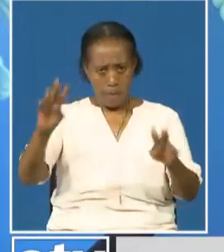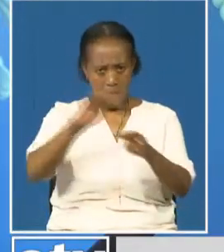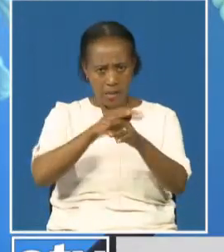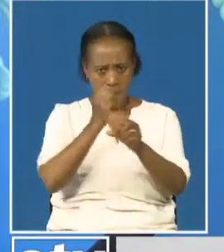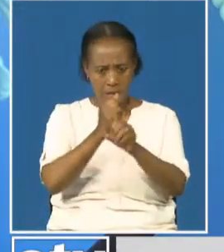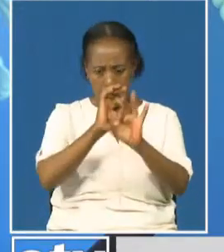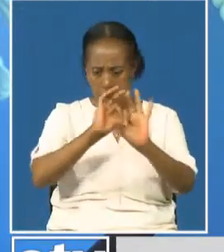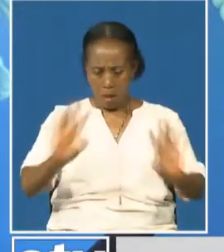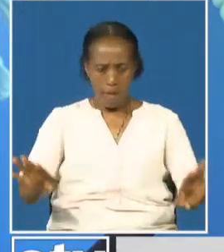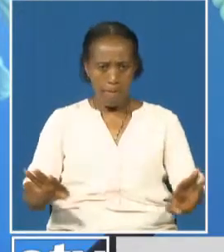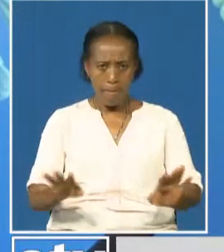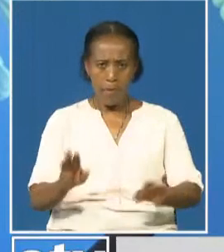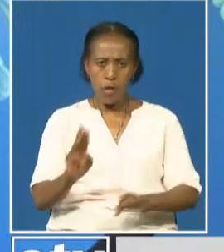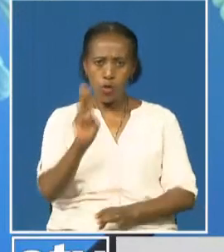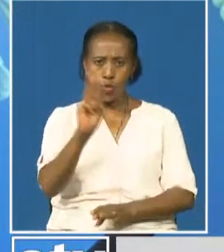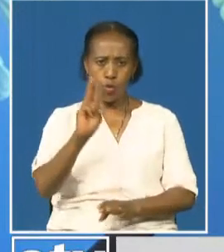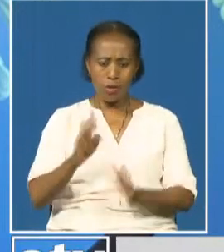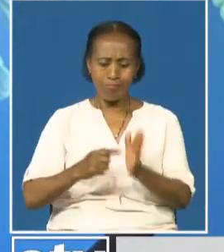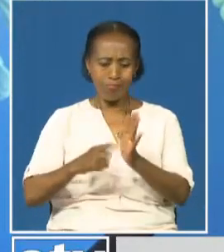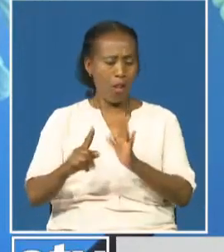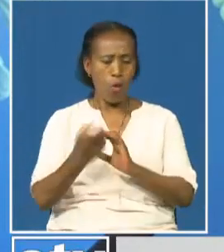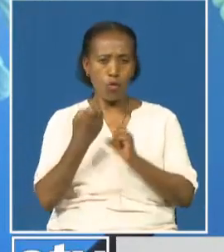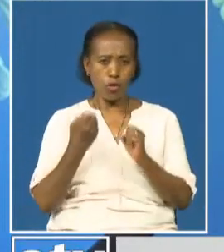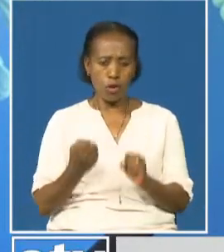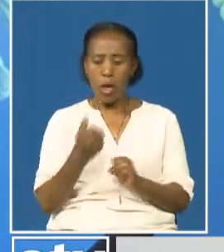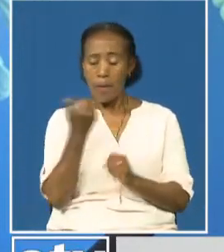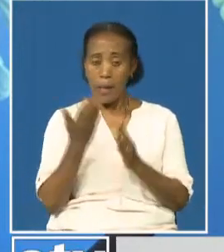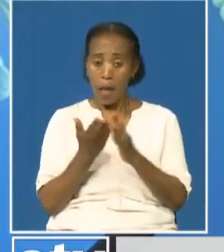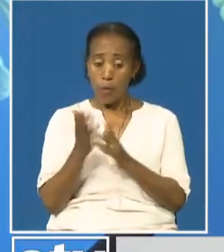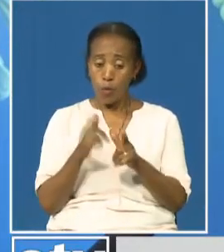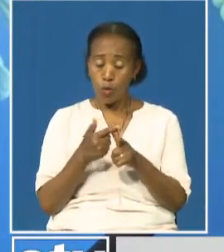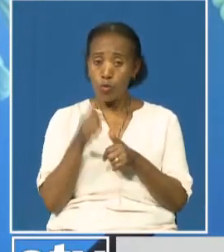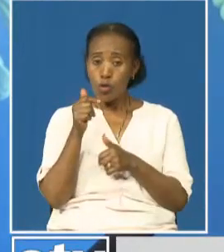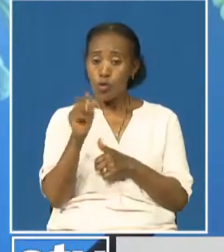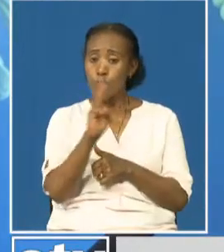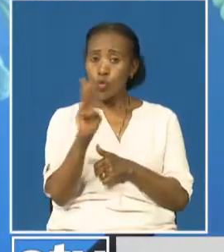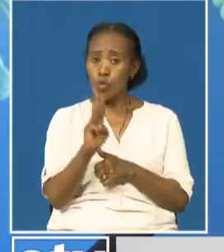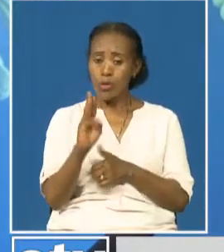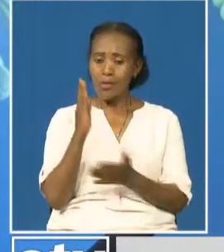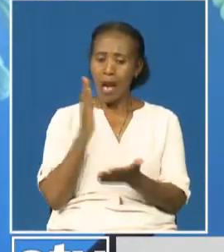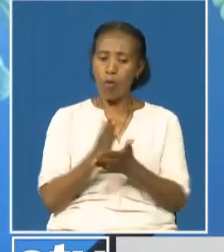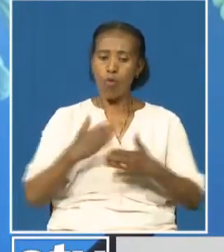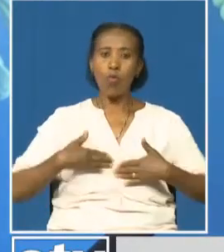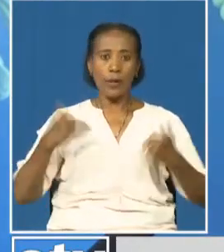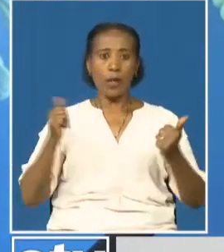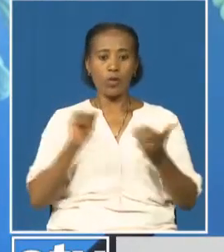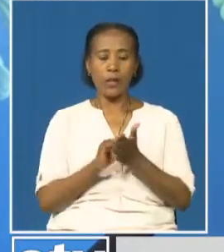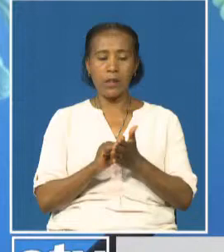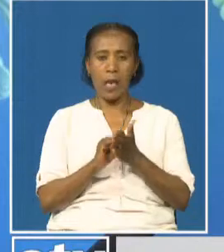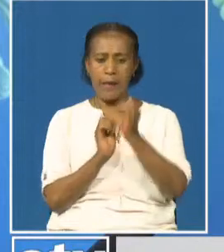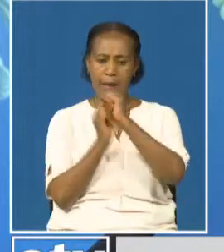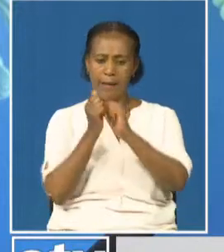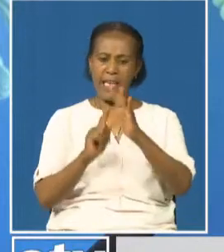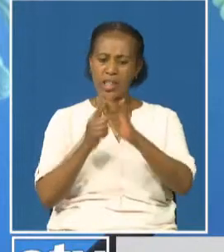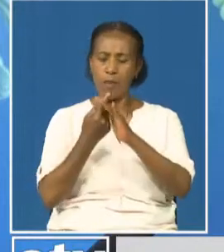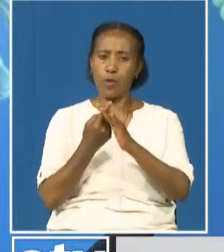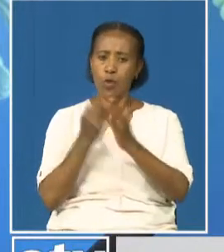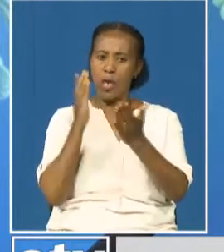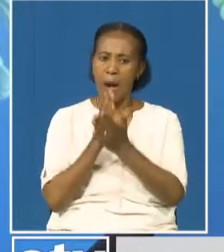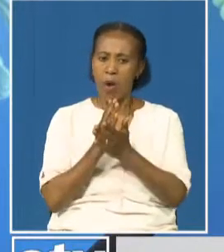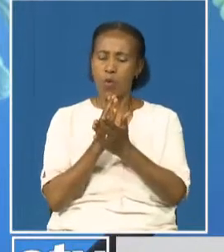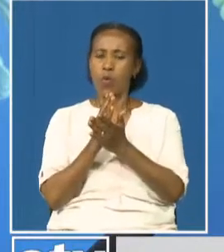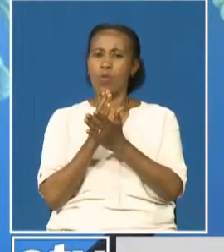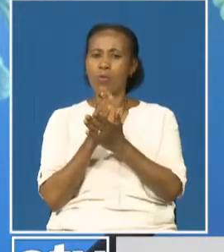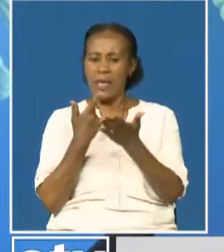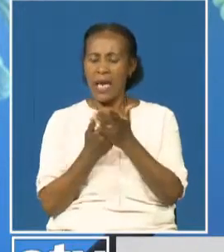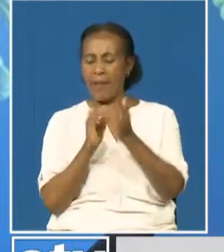ስራቸው የለም ለዚህ ለሱስ አጋለጥ ሊሆን ይችላል። በሌላ በኩል ደግሞ ሱሳቸውን ያቆሙ ወጣቶች ከዛ የታገሉ ወይ ደግሞ የጀመሩ ለማቆምና